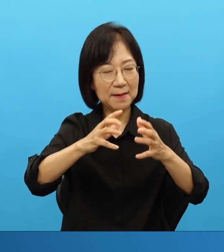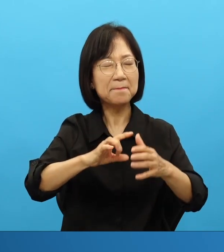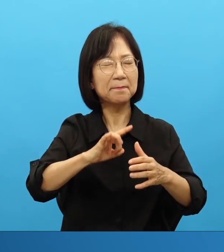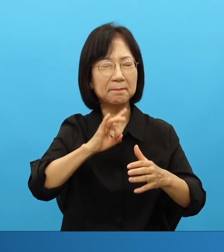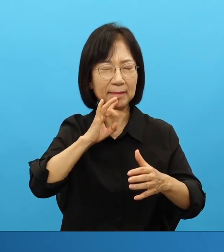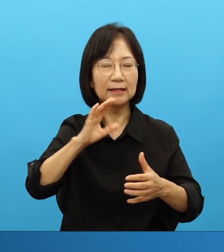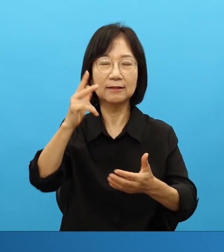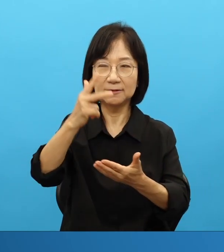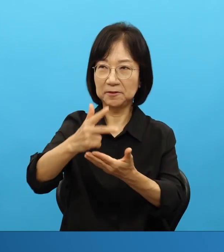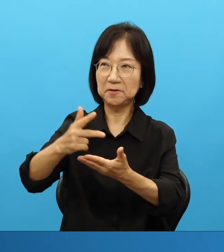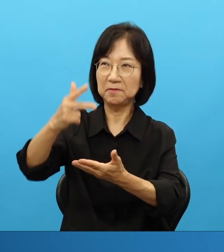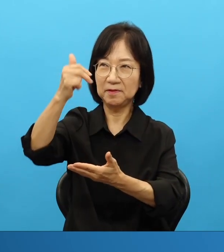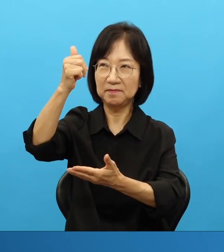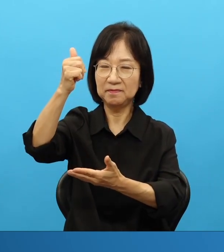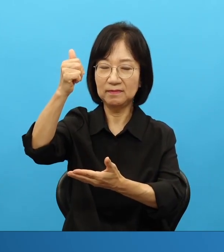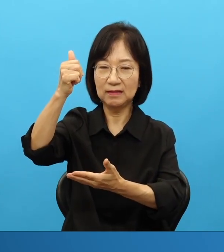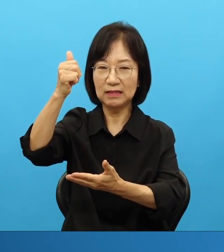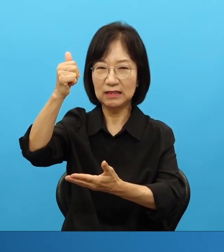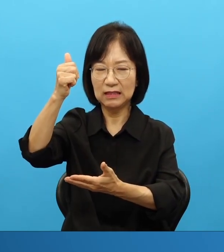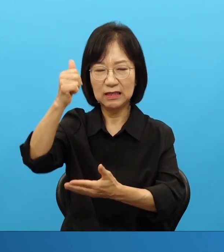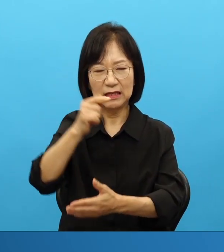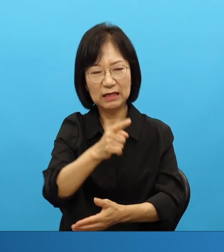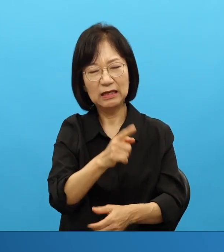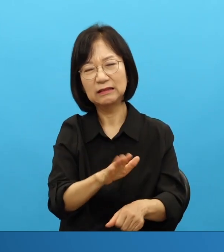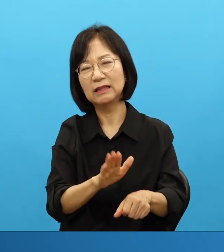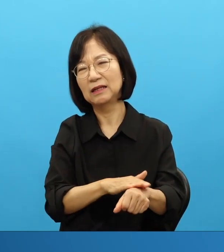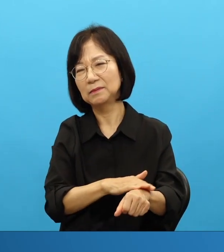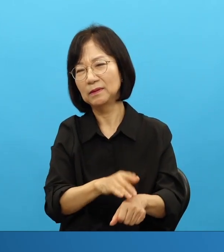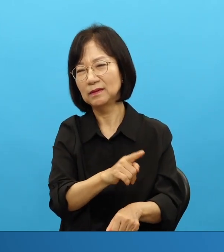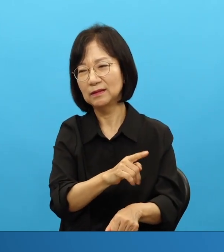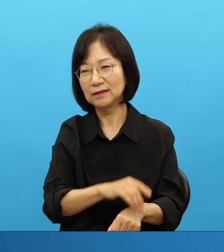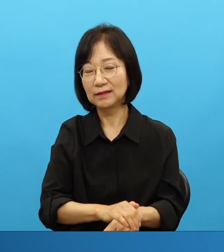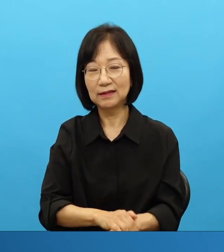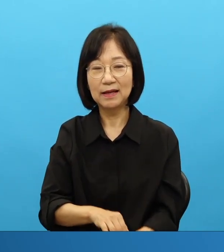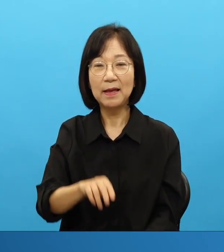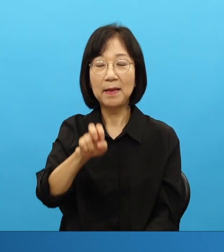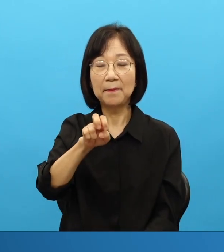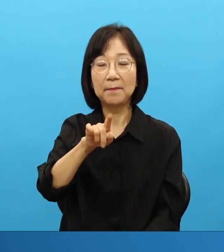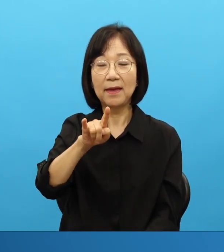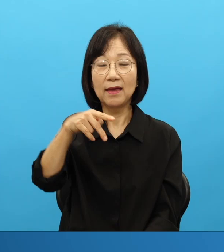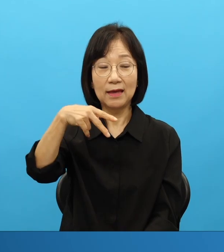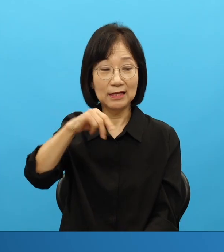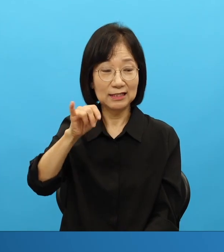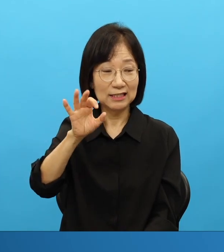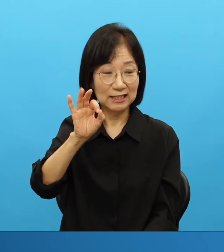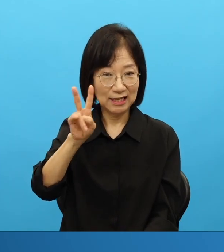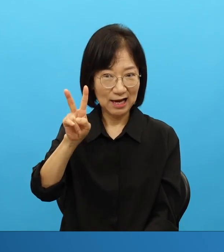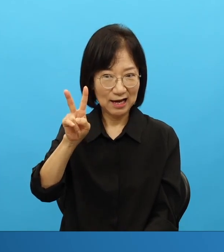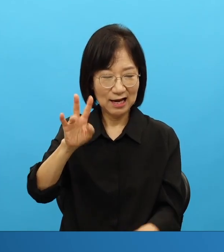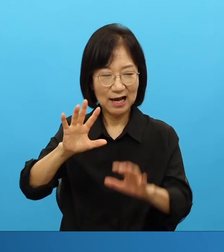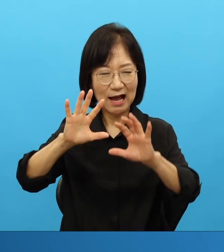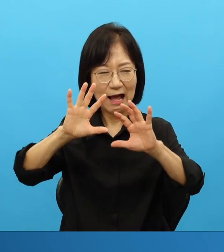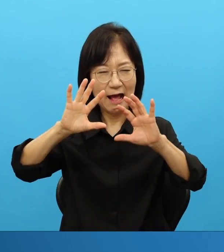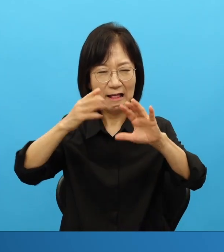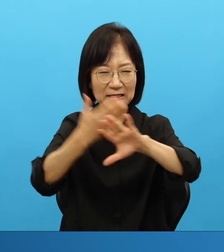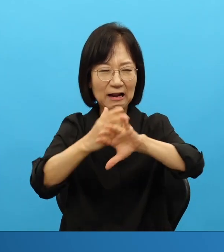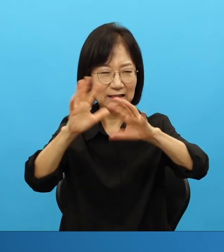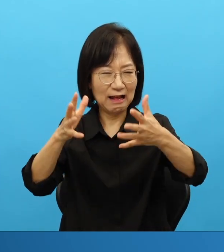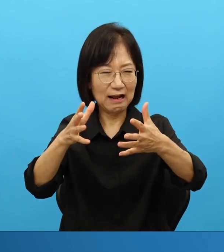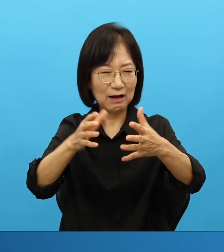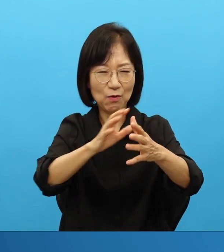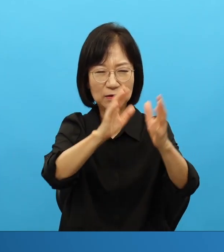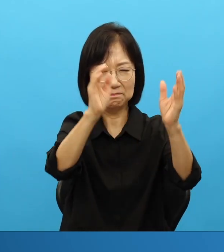돼. And they really should have been 그렇죠? beaten for this. 메시아는 다른 나라를 쳐부수고 우리를 살리는 메시아가 올